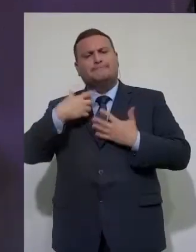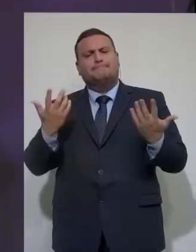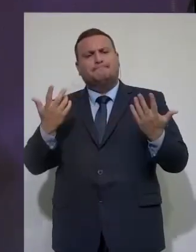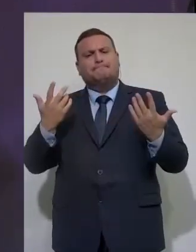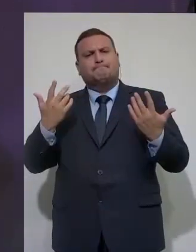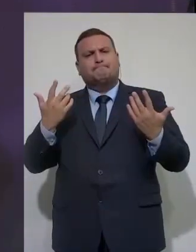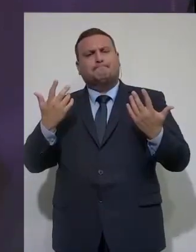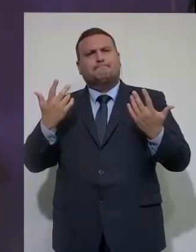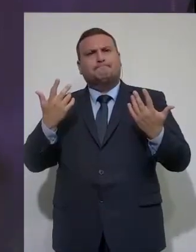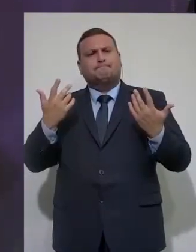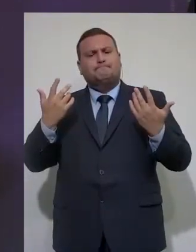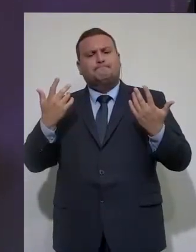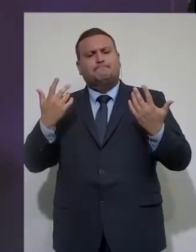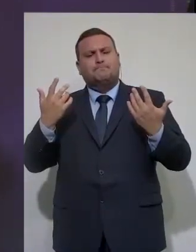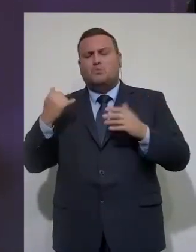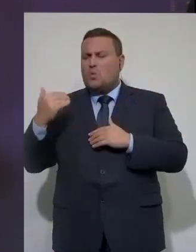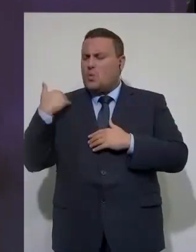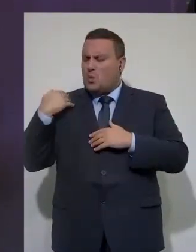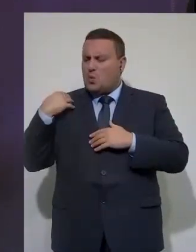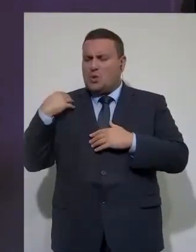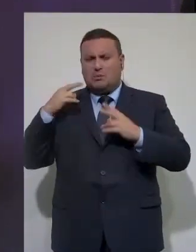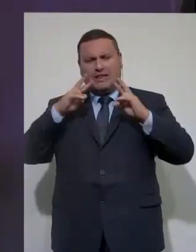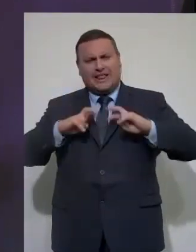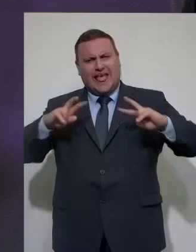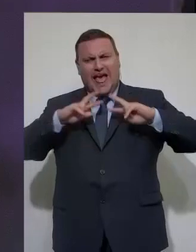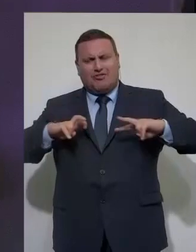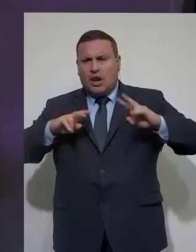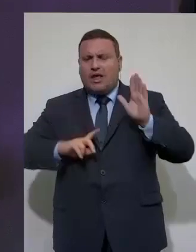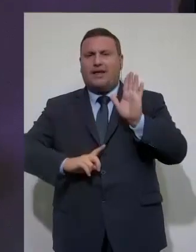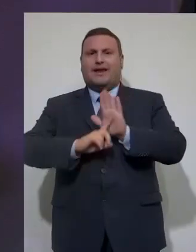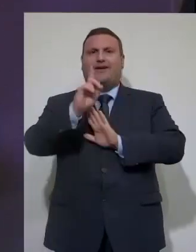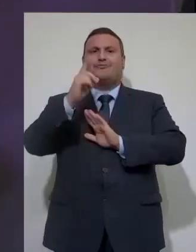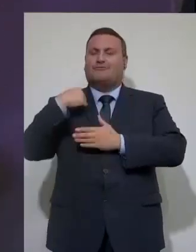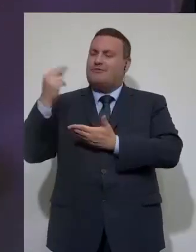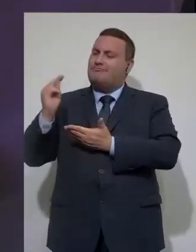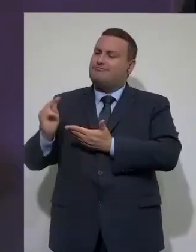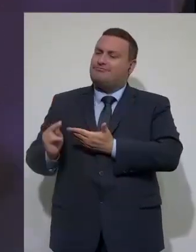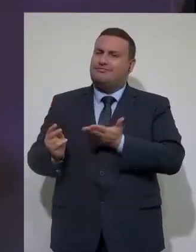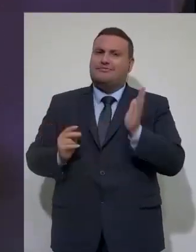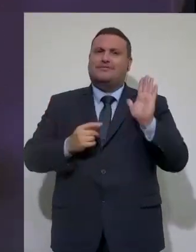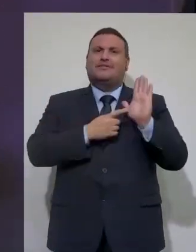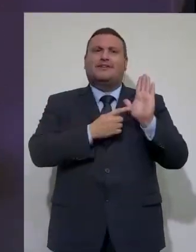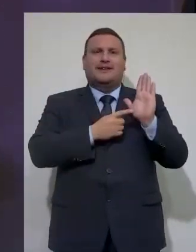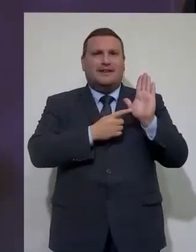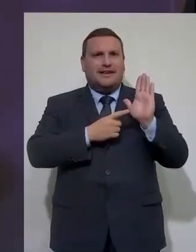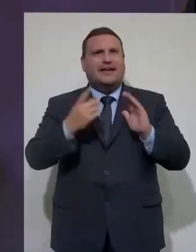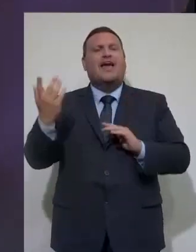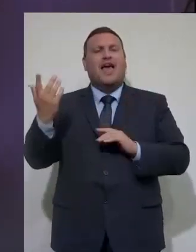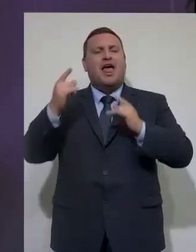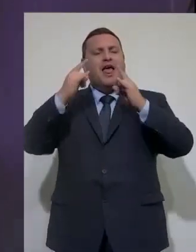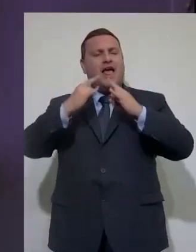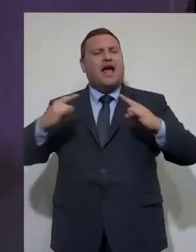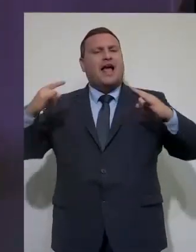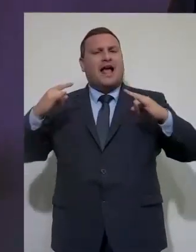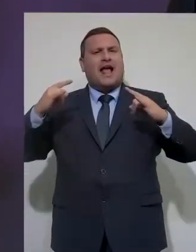diciamo, i principali risultati di una recente indagine che abbiamo fatto su questo diciamo, fenomeno, su questa soluzione definita glamping, tutto sommato non così